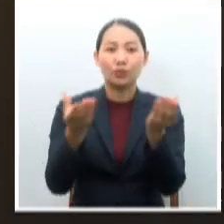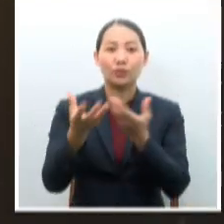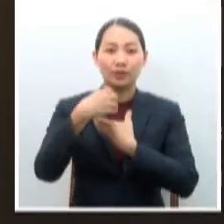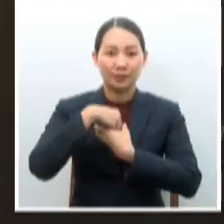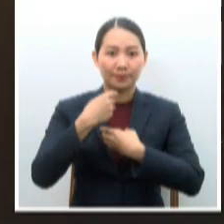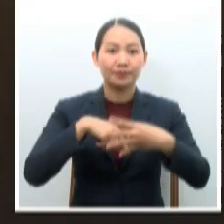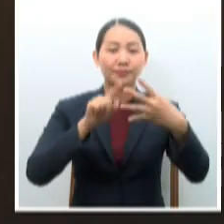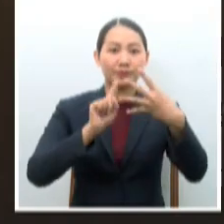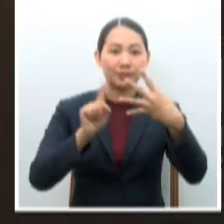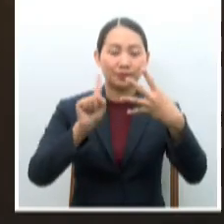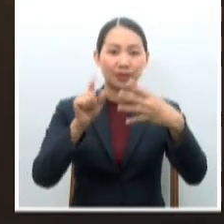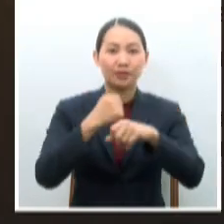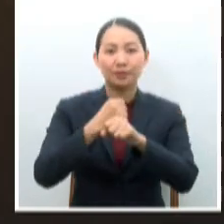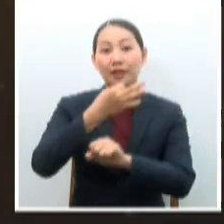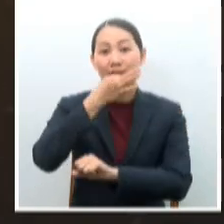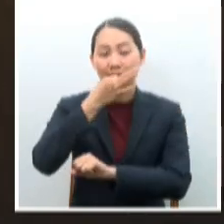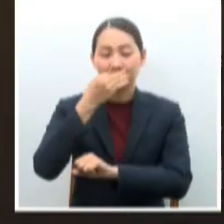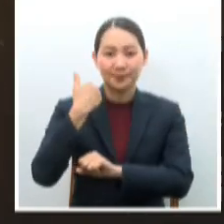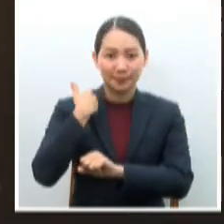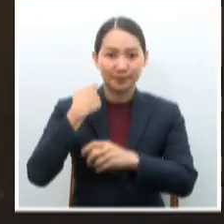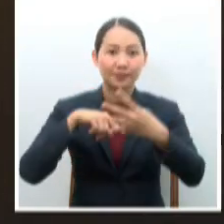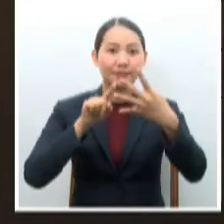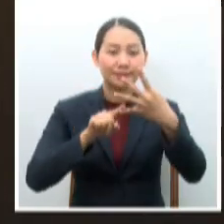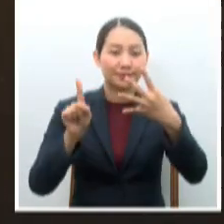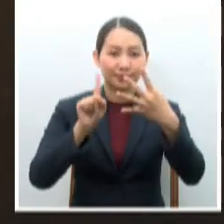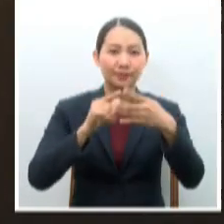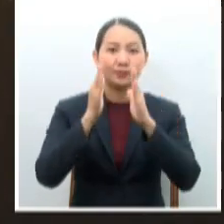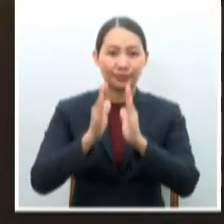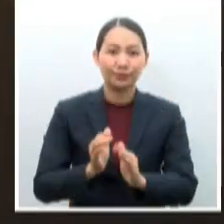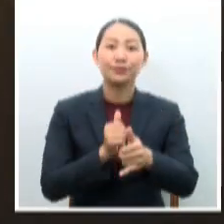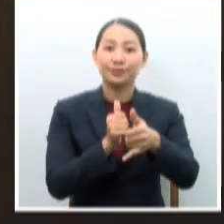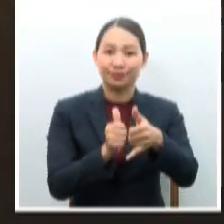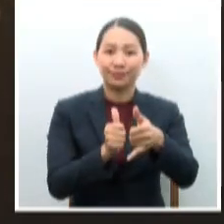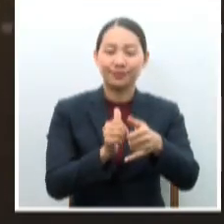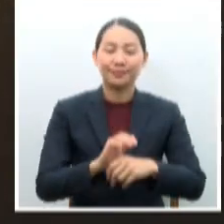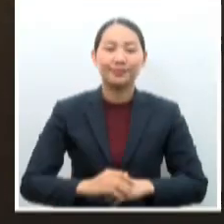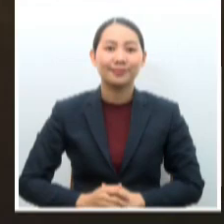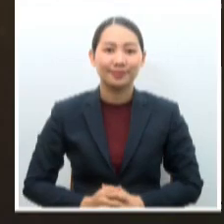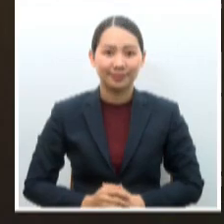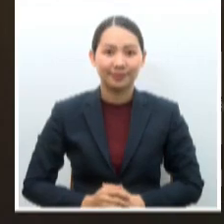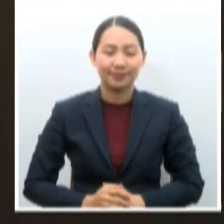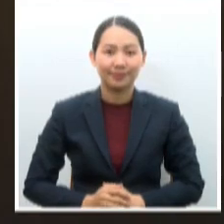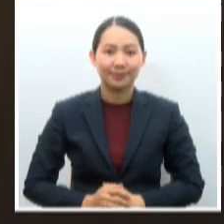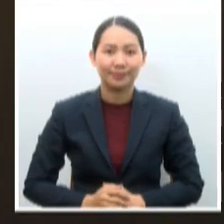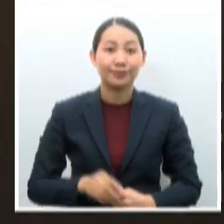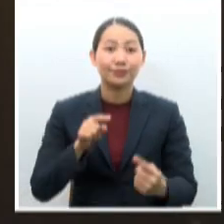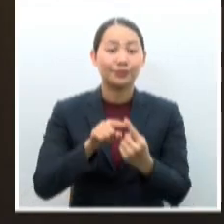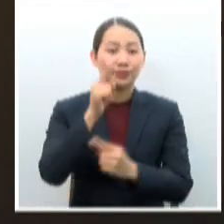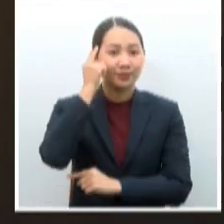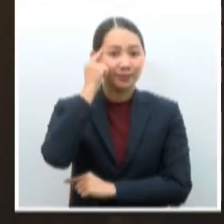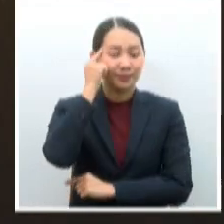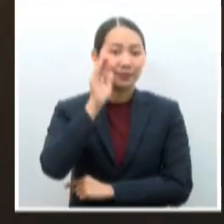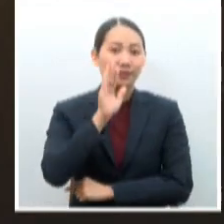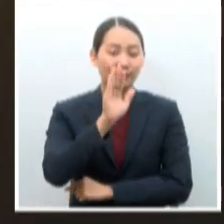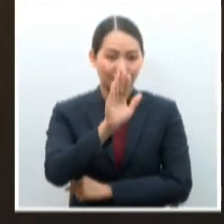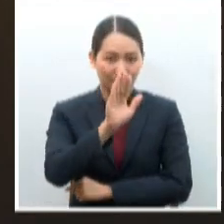ำมีอาชีพ 4. การเป็นพลเมืองดีพระบรมราโชบายด้านการศึกษาพระบาทส